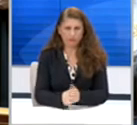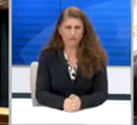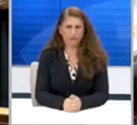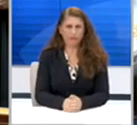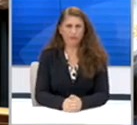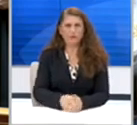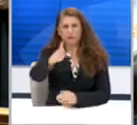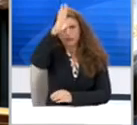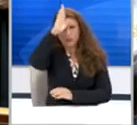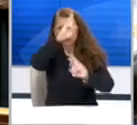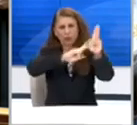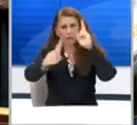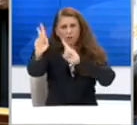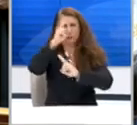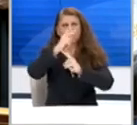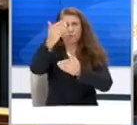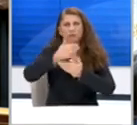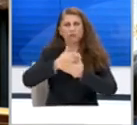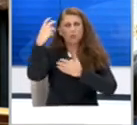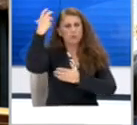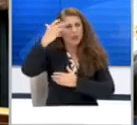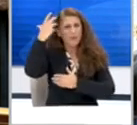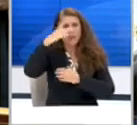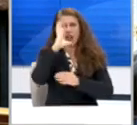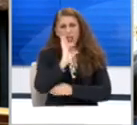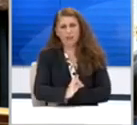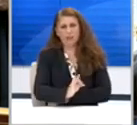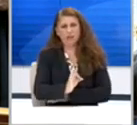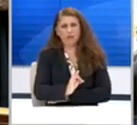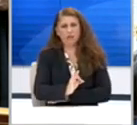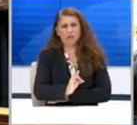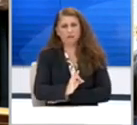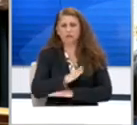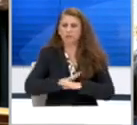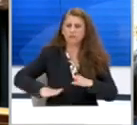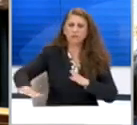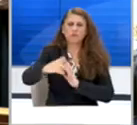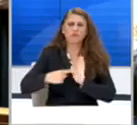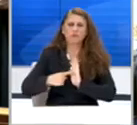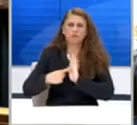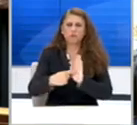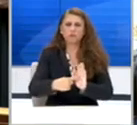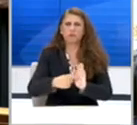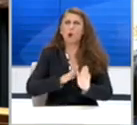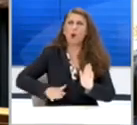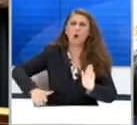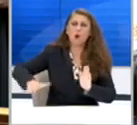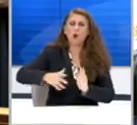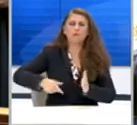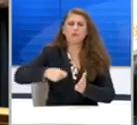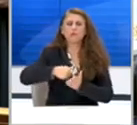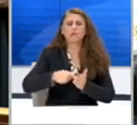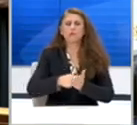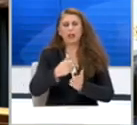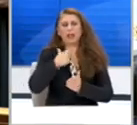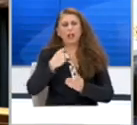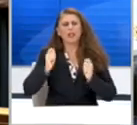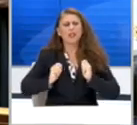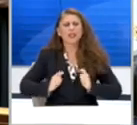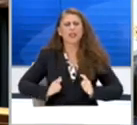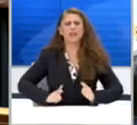Αμήν. Βασιλεύ ουρανίε, παρακλείτε το πνεύμα της αληθείας. Ο πανταχού παρών και τα πάντα πληρών, ο θησαυρός των αγαθών και